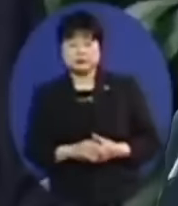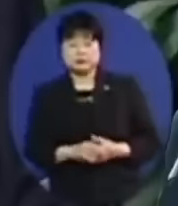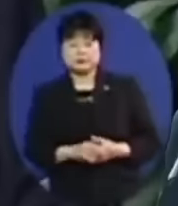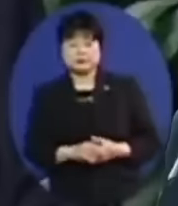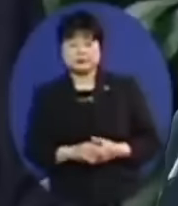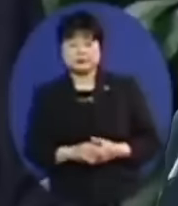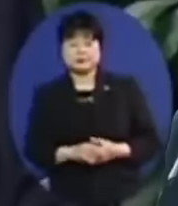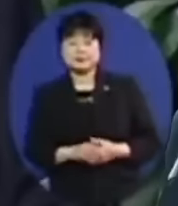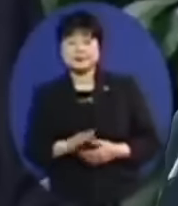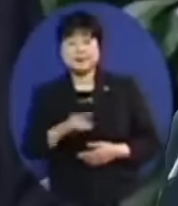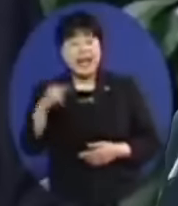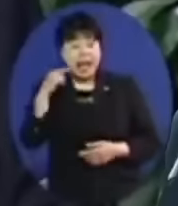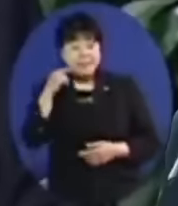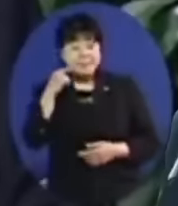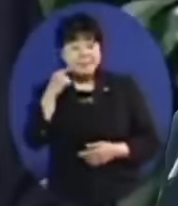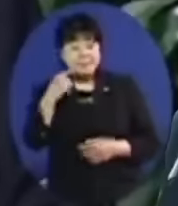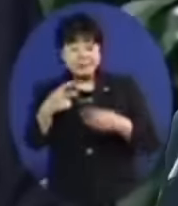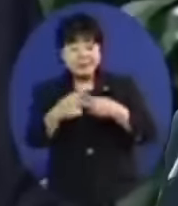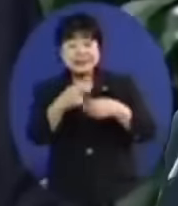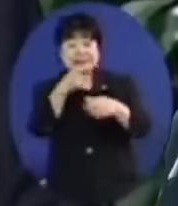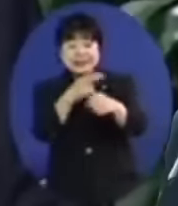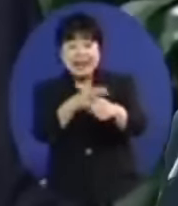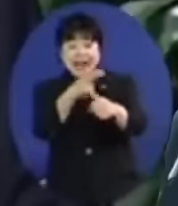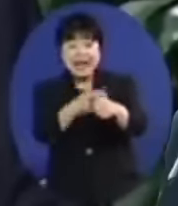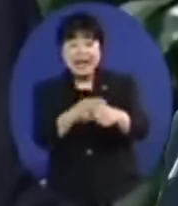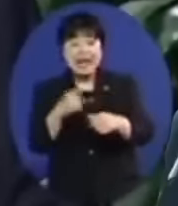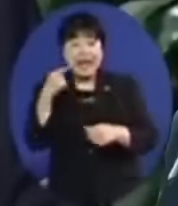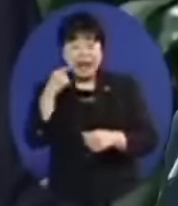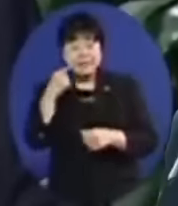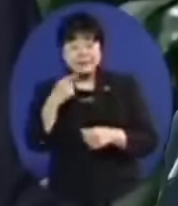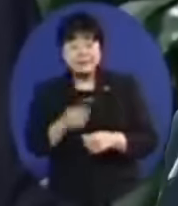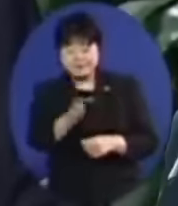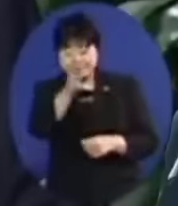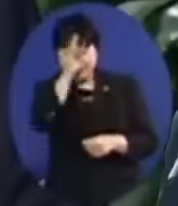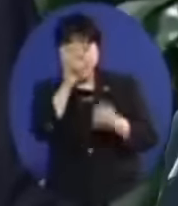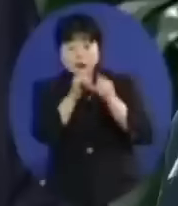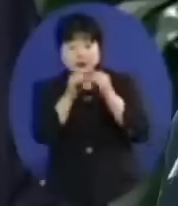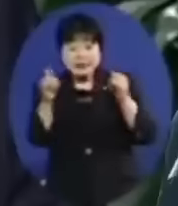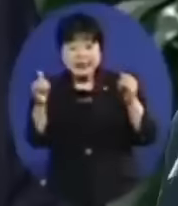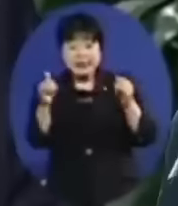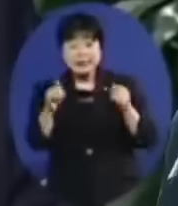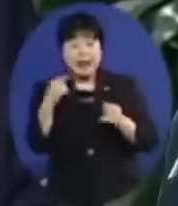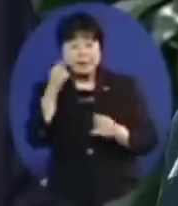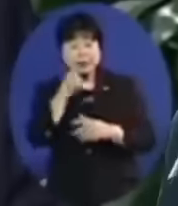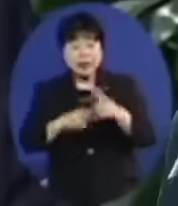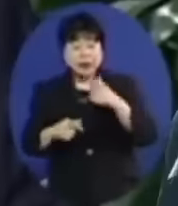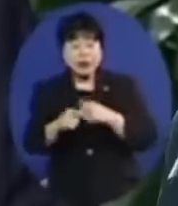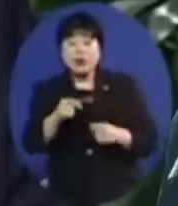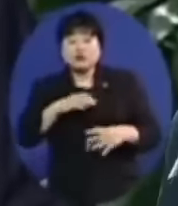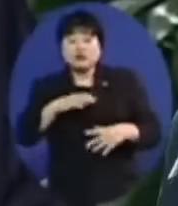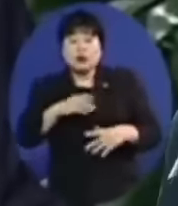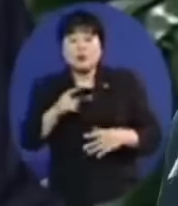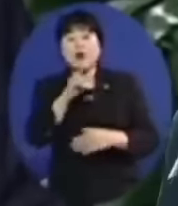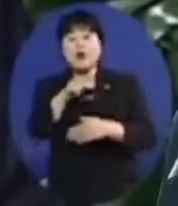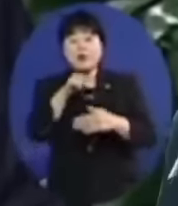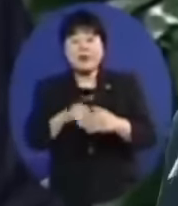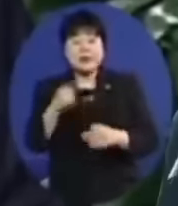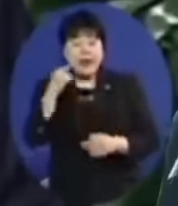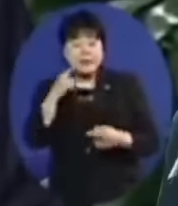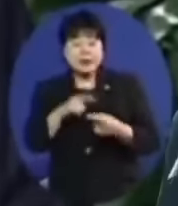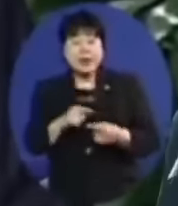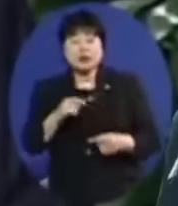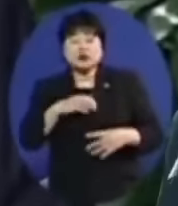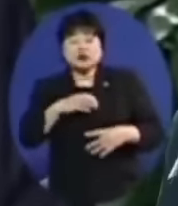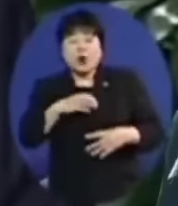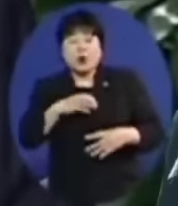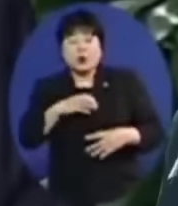암 전문 의사가 내게 말하기를 암 환자가 암보다도 더 무서운 것은 마음의 암에 대한